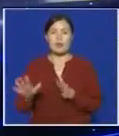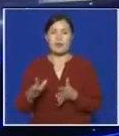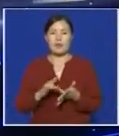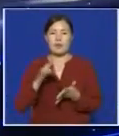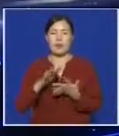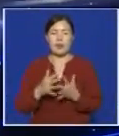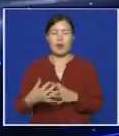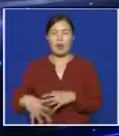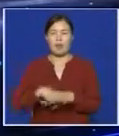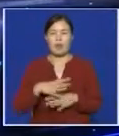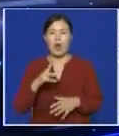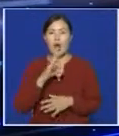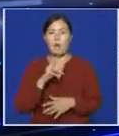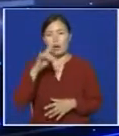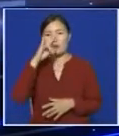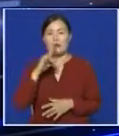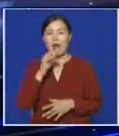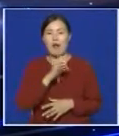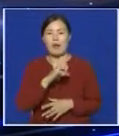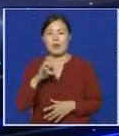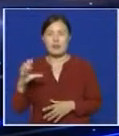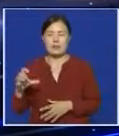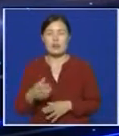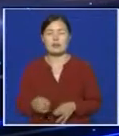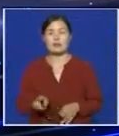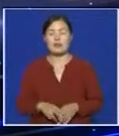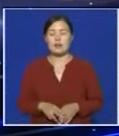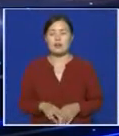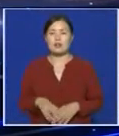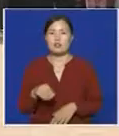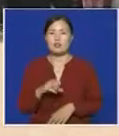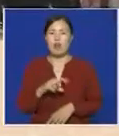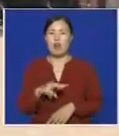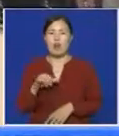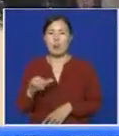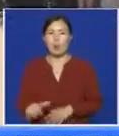Центрального исполнительного комитета Казахской АССР Жалау Мынбаеву.